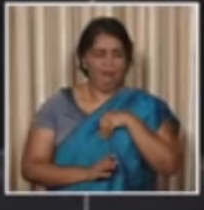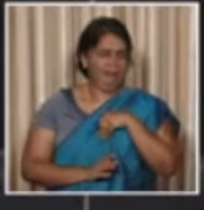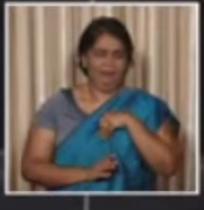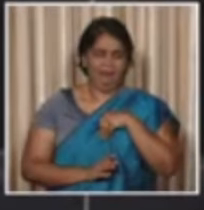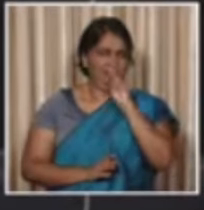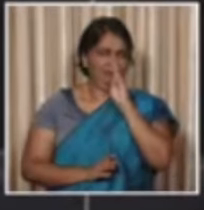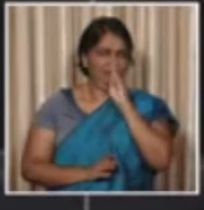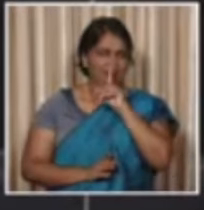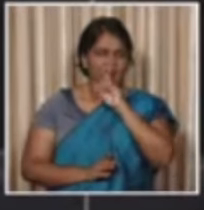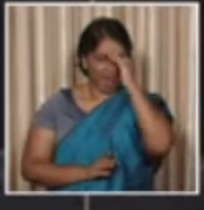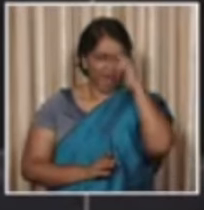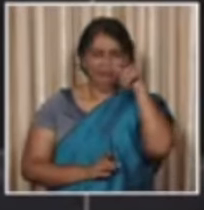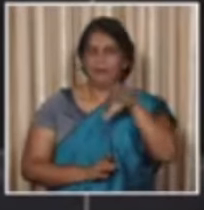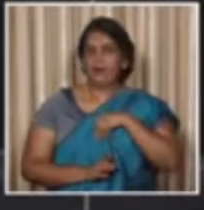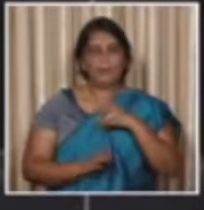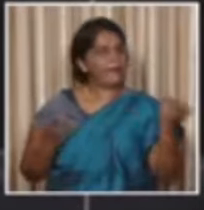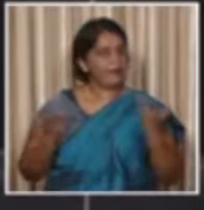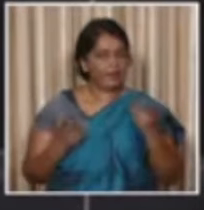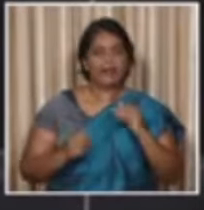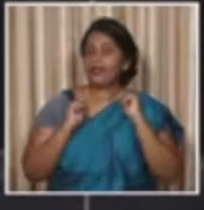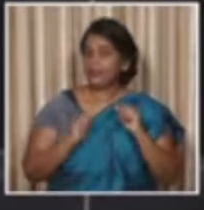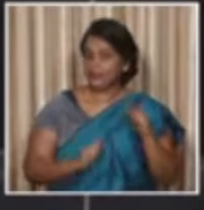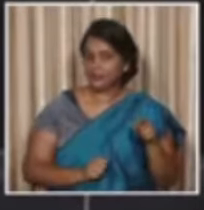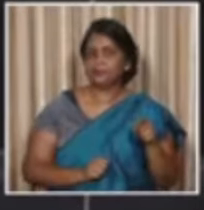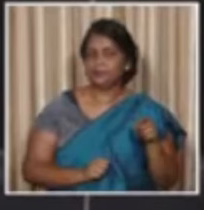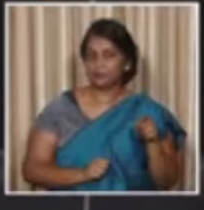පුළුවන්කමක් කතානායකතුමාටවත් නැහැ. ඇයි?